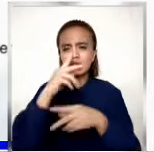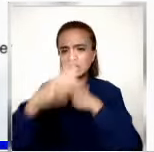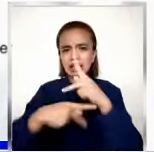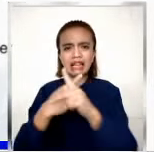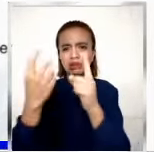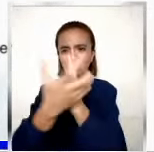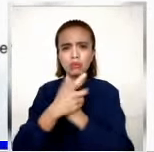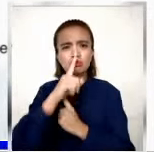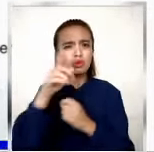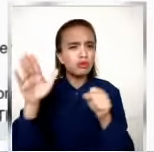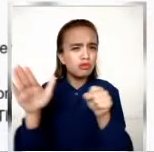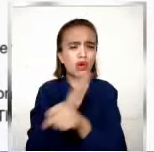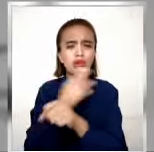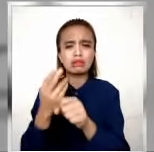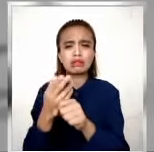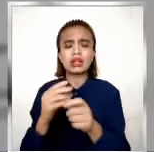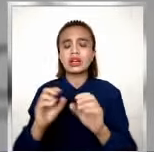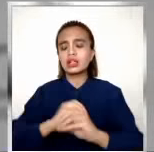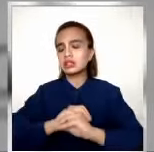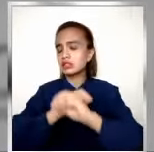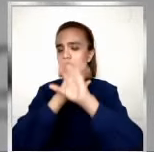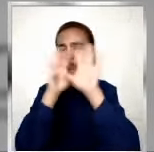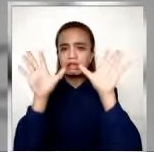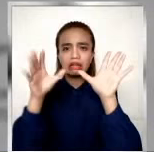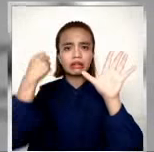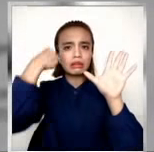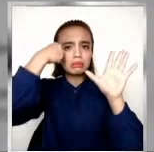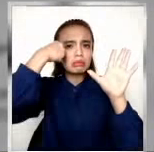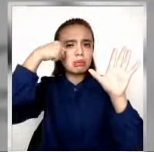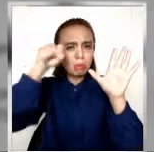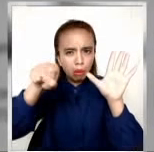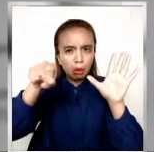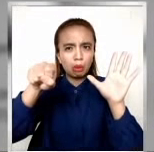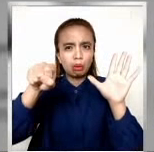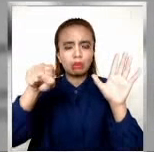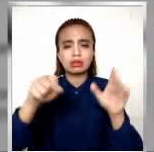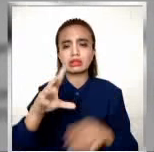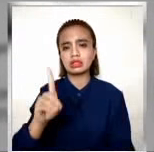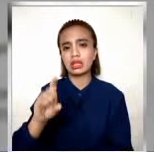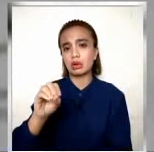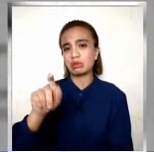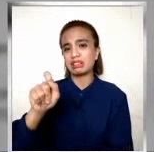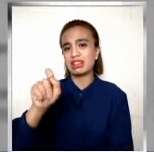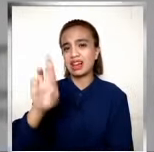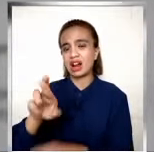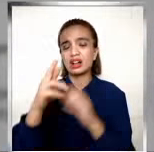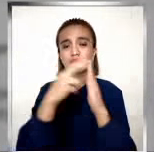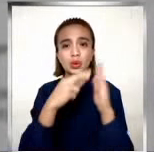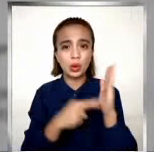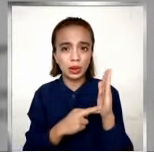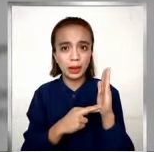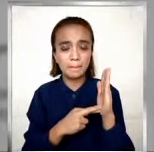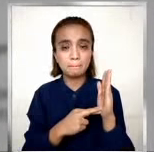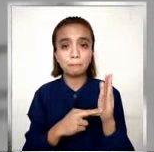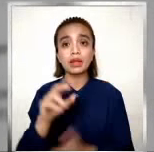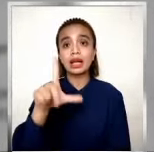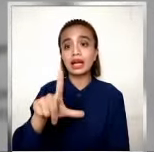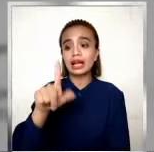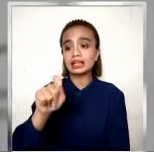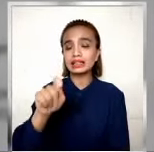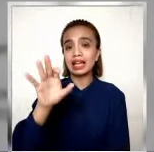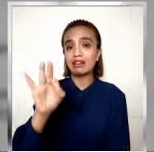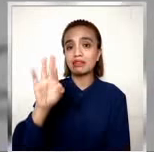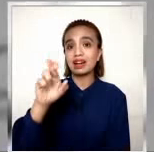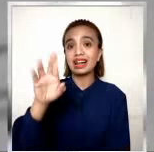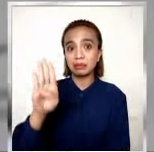paglabag ito sa alituntunang ipinatutupad ng Department of Transportation, katuwang ang Land Transportation Franchising and Regulatory